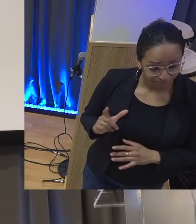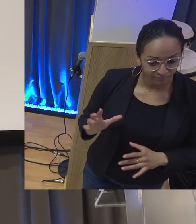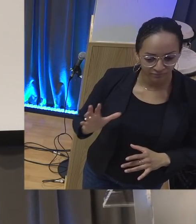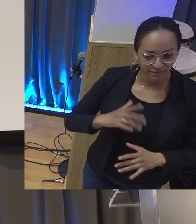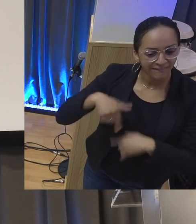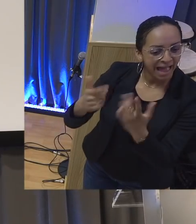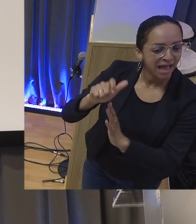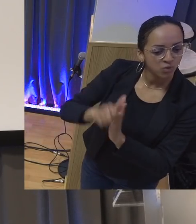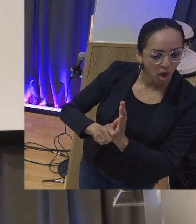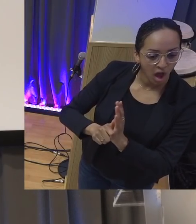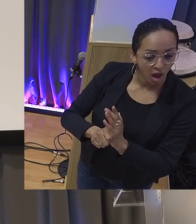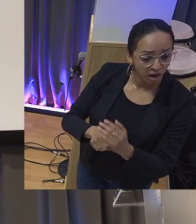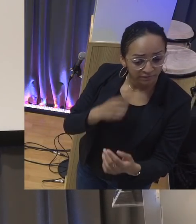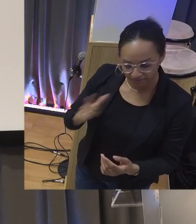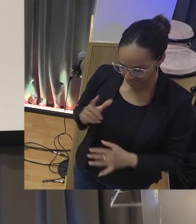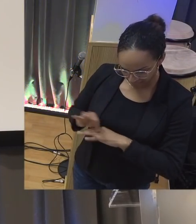dans un restaurant,